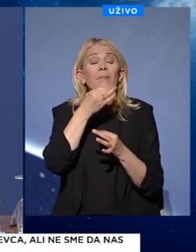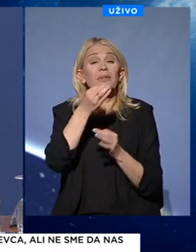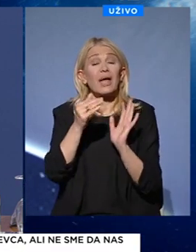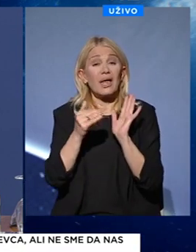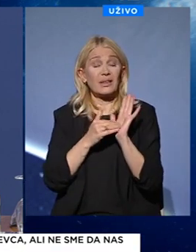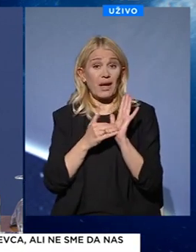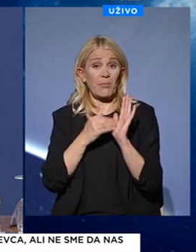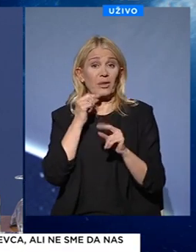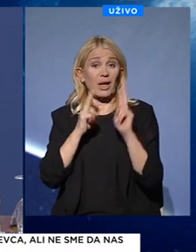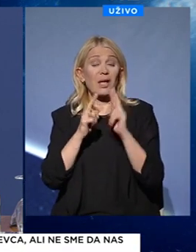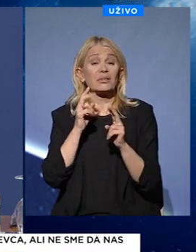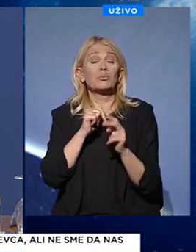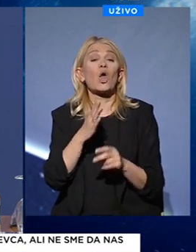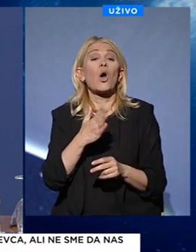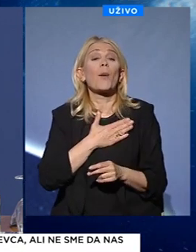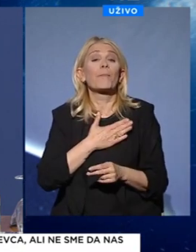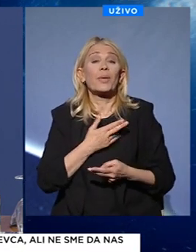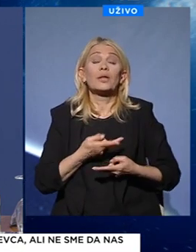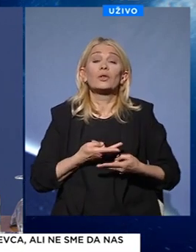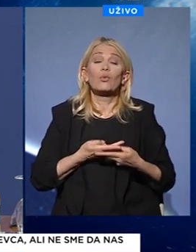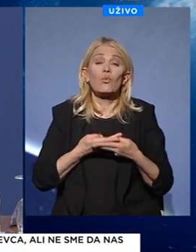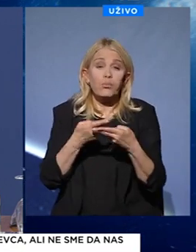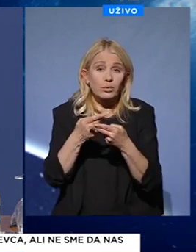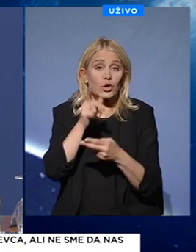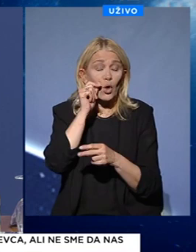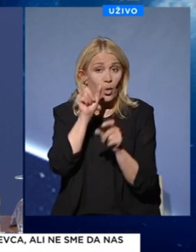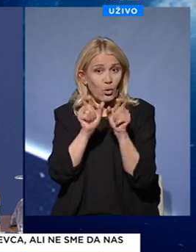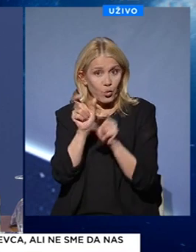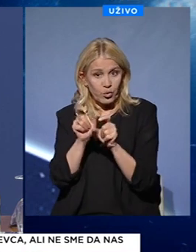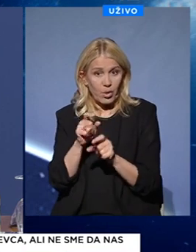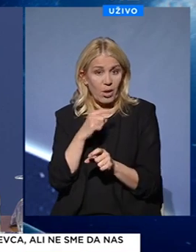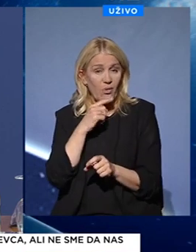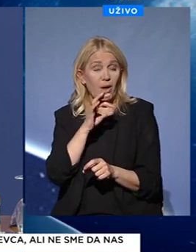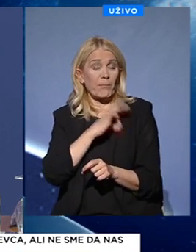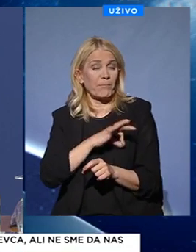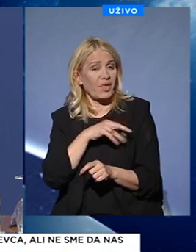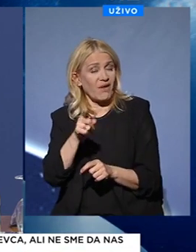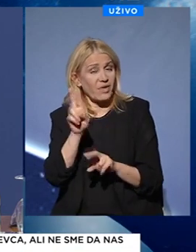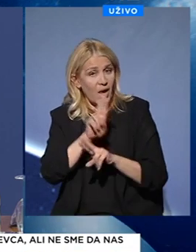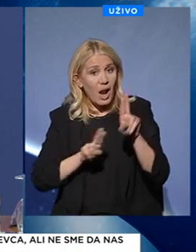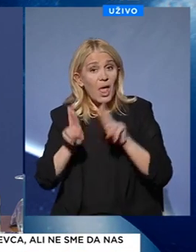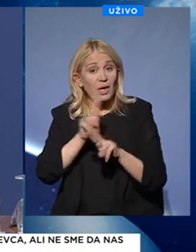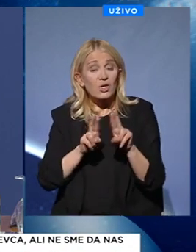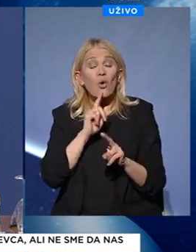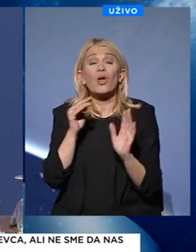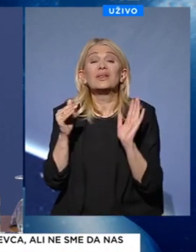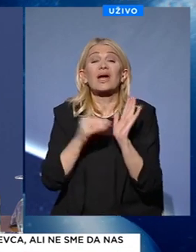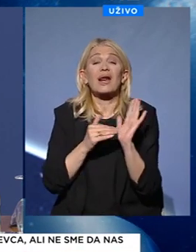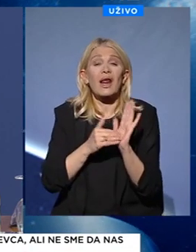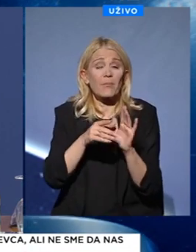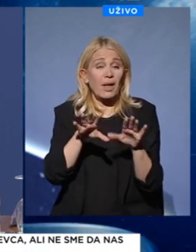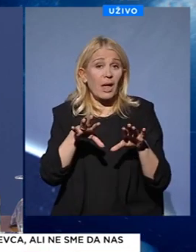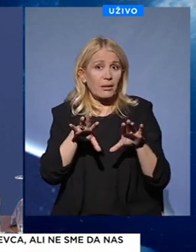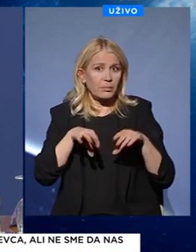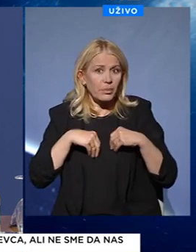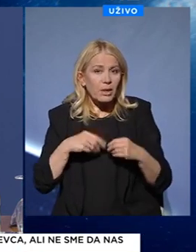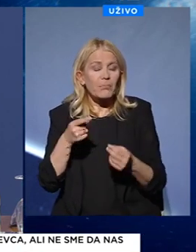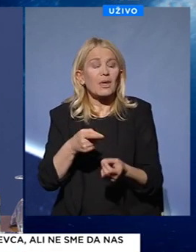da glasi da bude opet upućeno za ljude koji se bave lečenjem, ko treba da primi terapiju